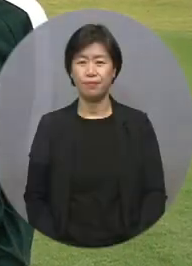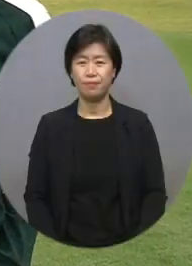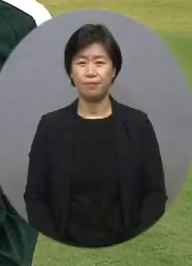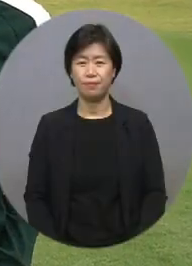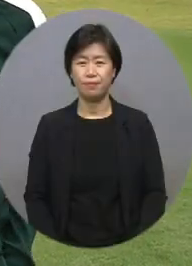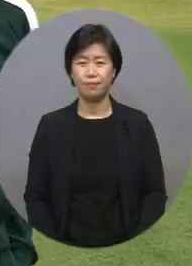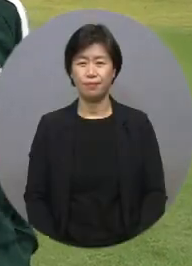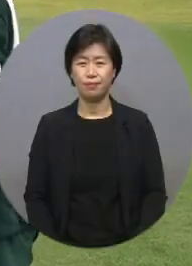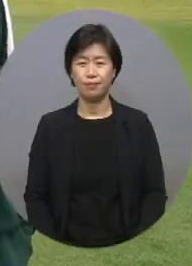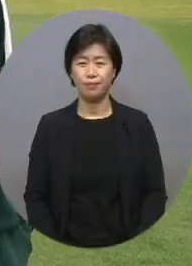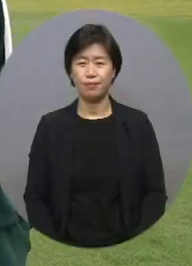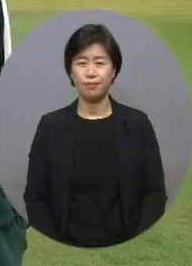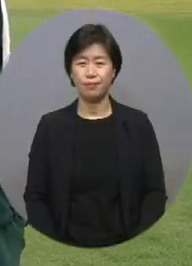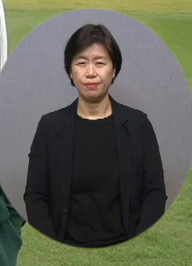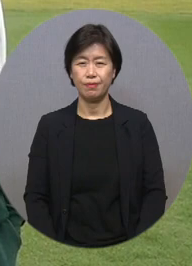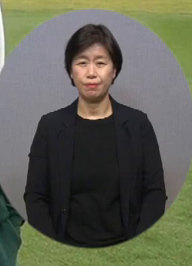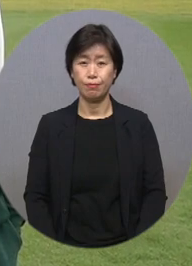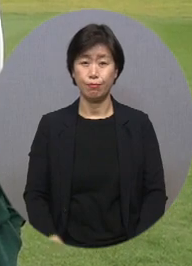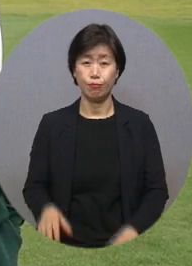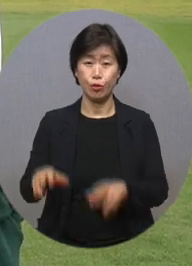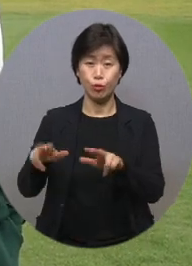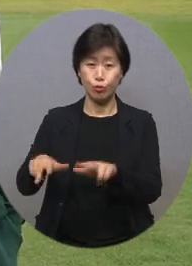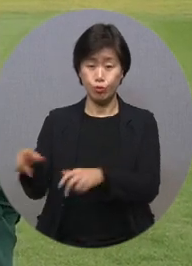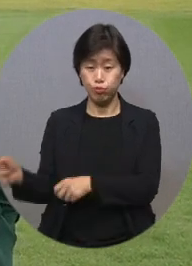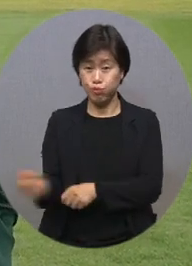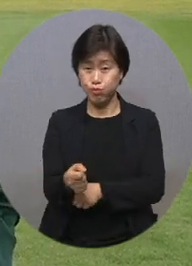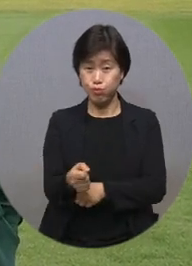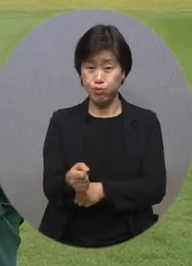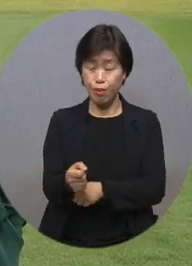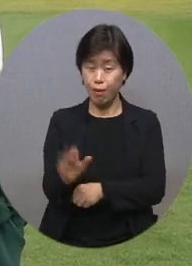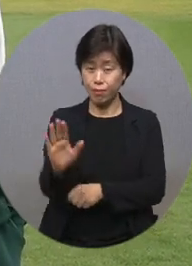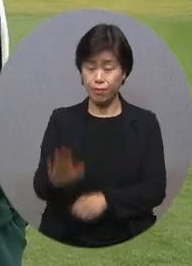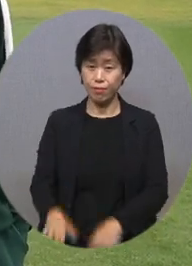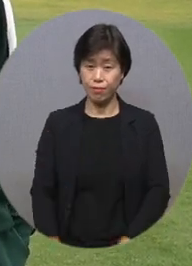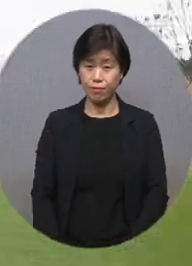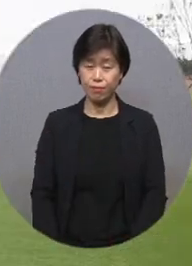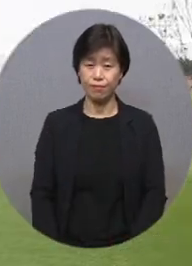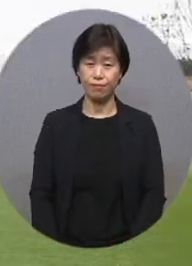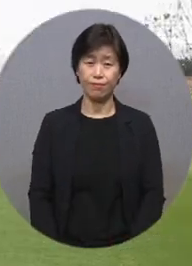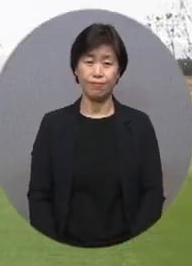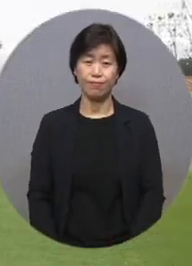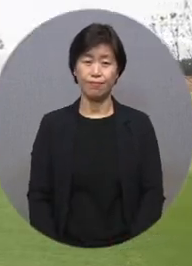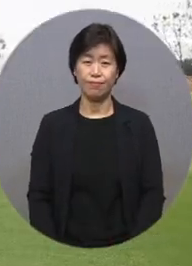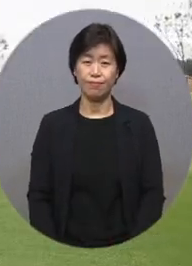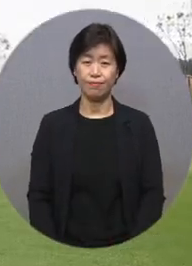그러지 마요. 455번님. 지금 치려는 거 아니었잖아. 가라수중이었잖아. 아니요, 치려고 했어요.